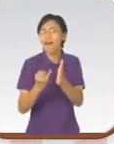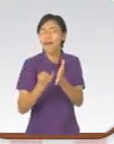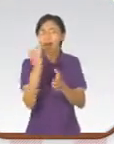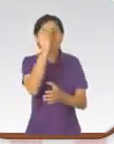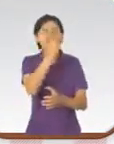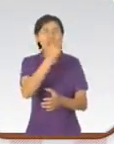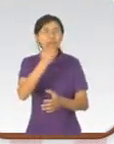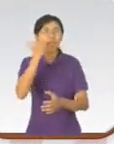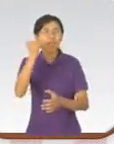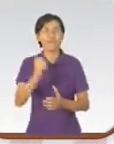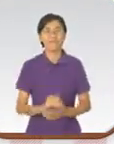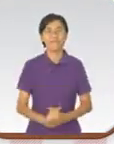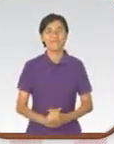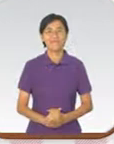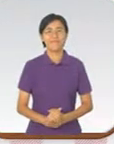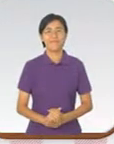หากนะครับ